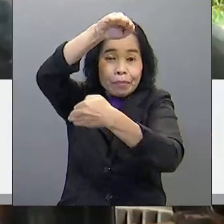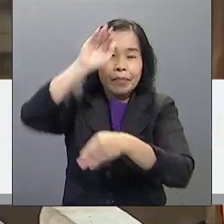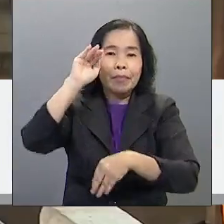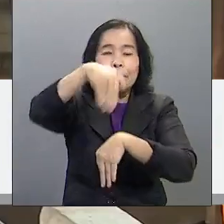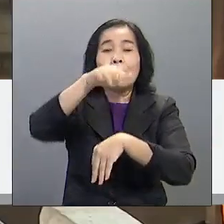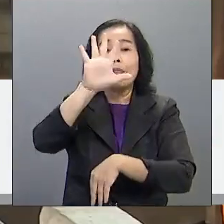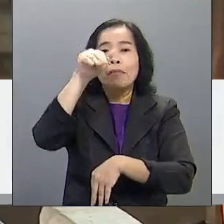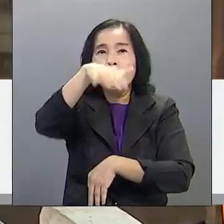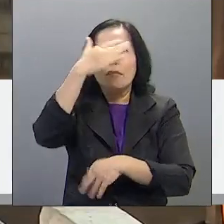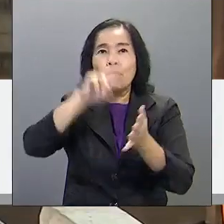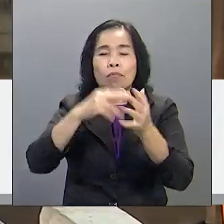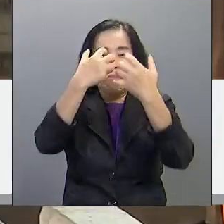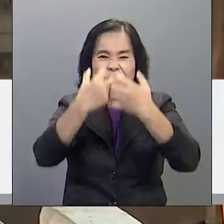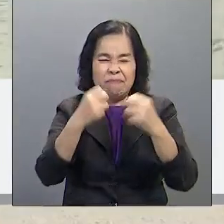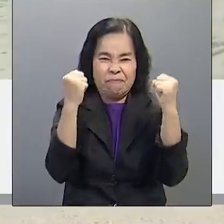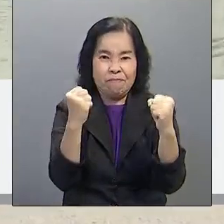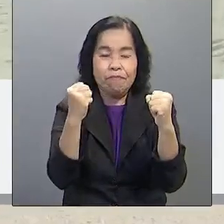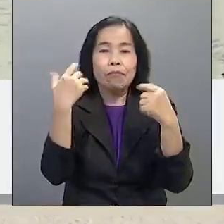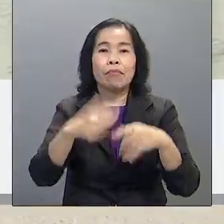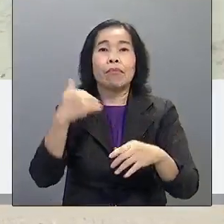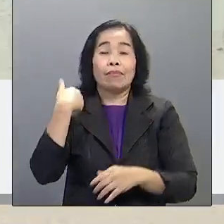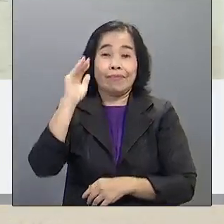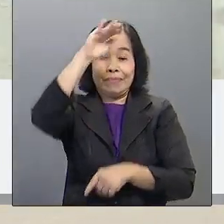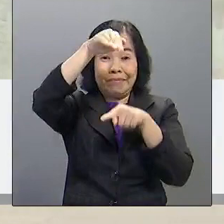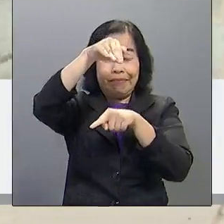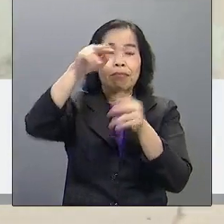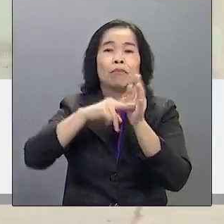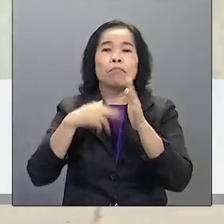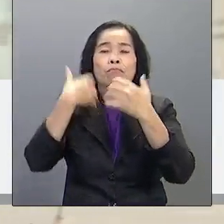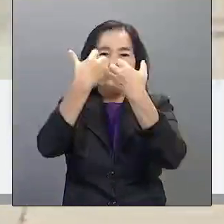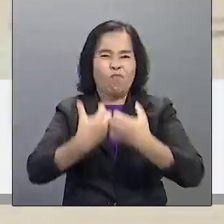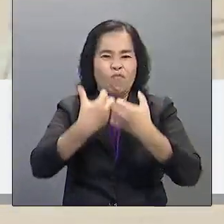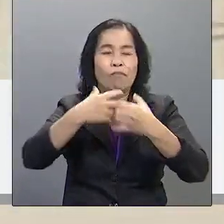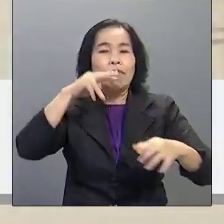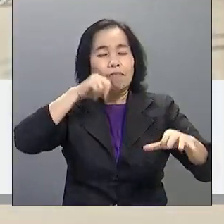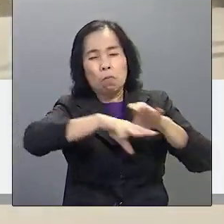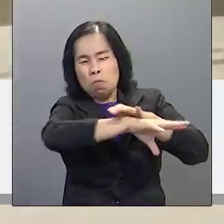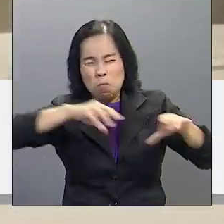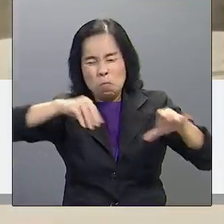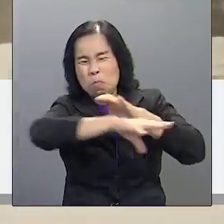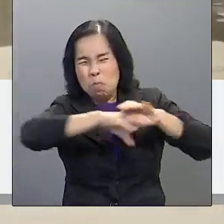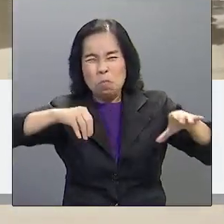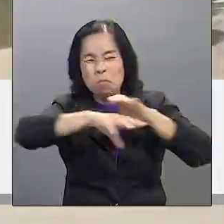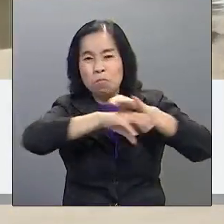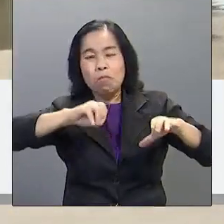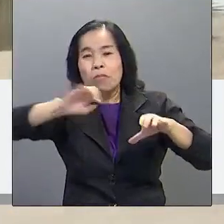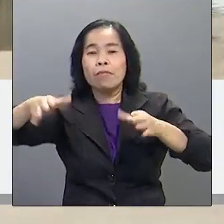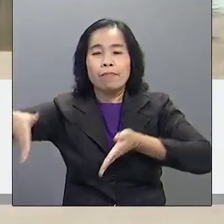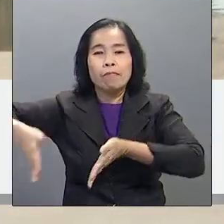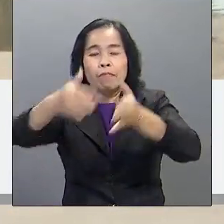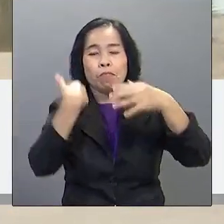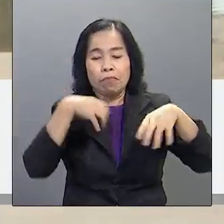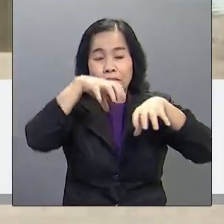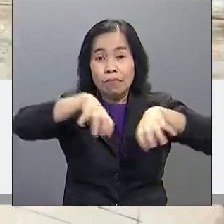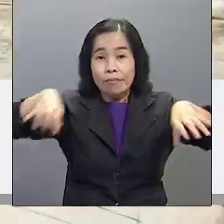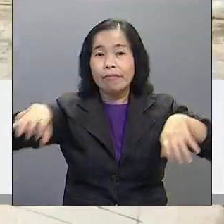ไม่ให้เครื่องล้มนะคะขณะที่จุดใต้สะพานพระราม5ก็มีเครื่องสูบน้ำตั้งขนาบน้ำเจ้าพระยาไว้ทั้งหมด4เครื่องค่ะเ